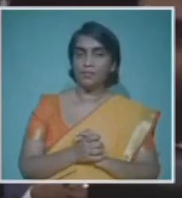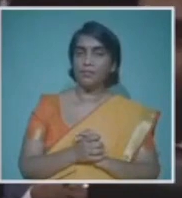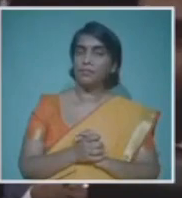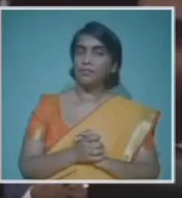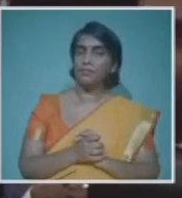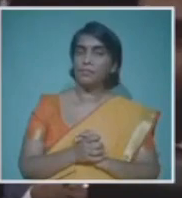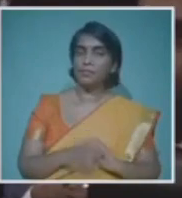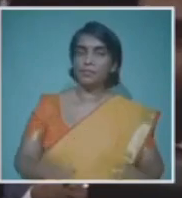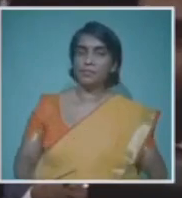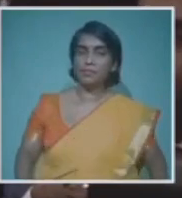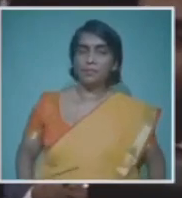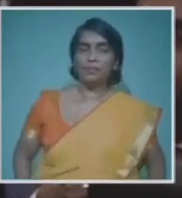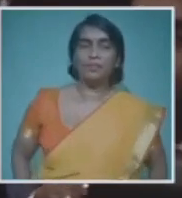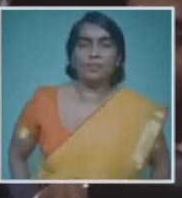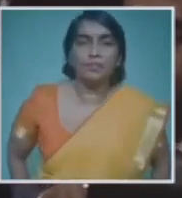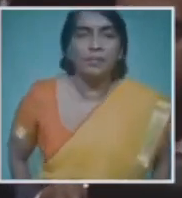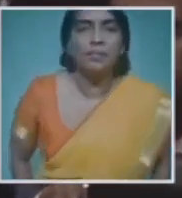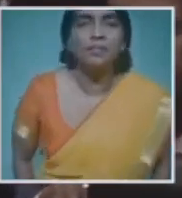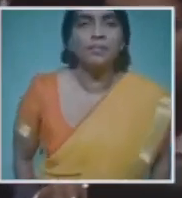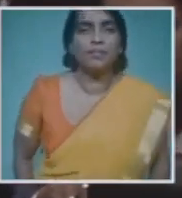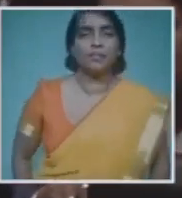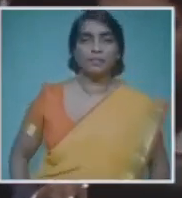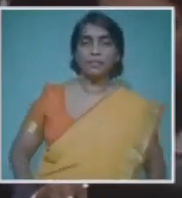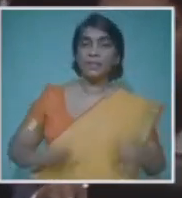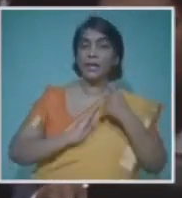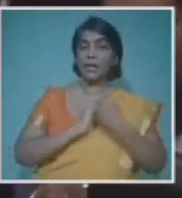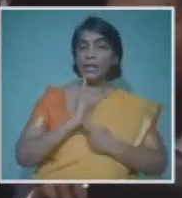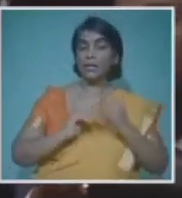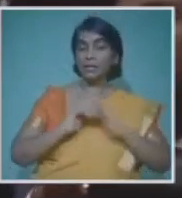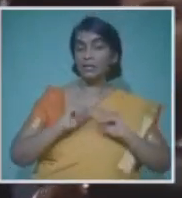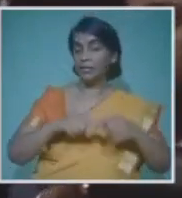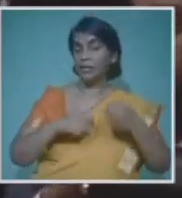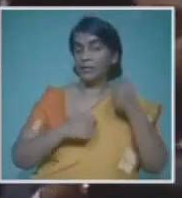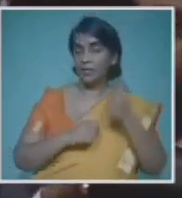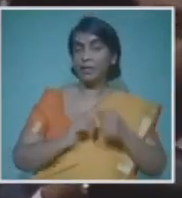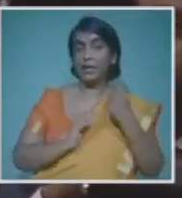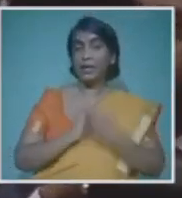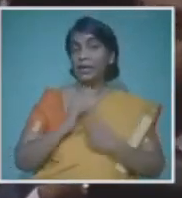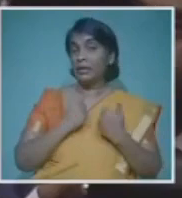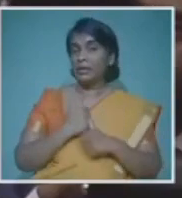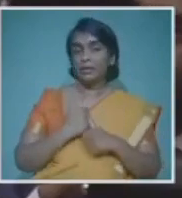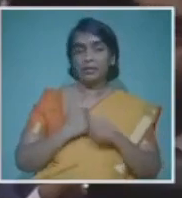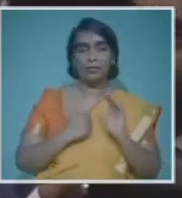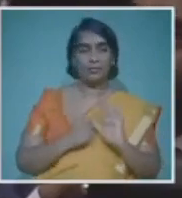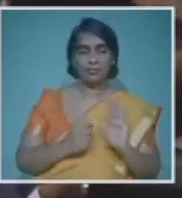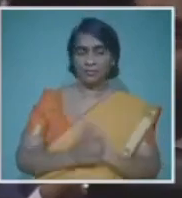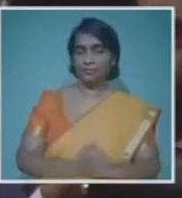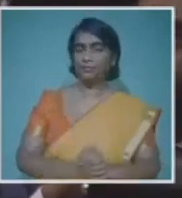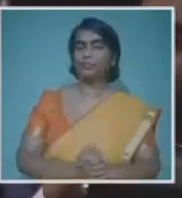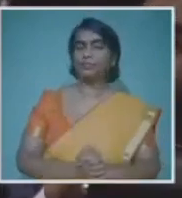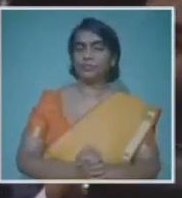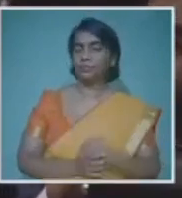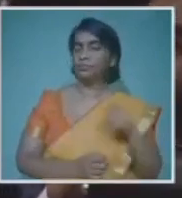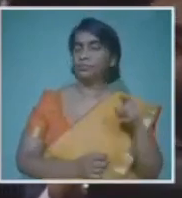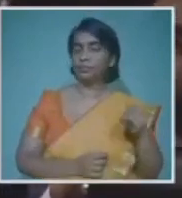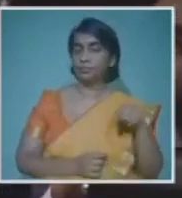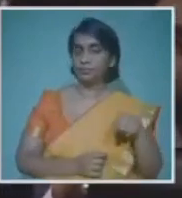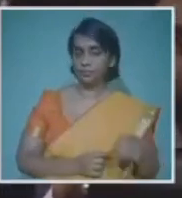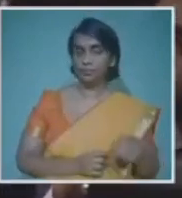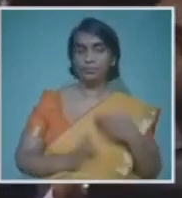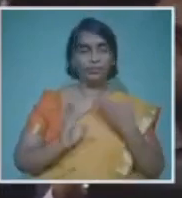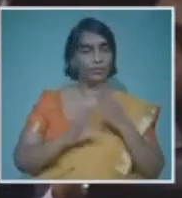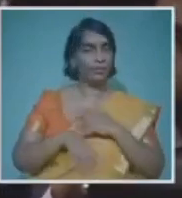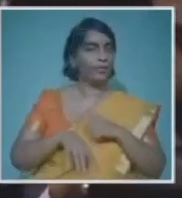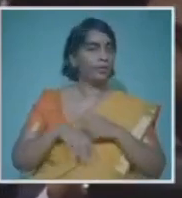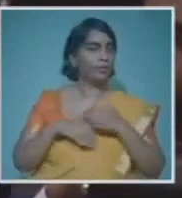implementation of law is more important than making of them හදන එක නෙවෙයි වැදගත් වෙන්නේ නීතිය ක්‍රියාත්මක කිරීම නිසා අද පහුගිය